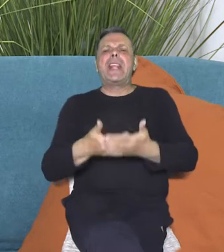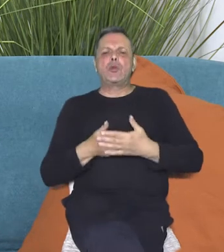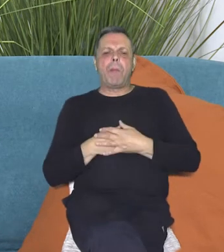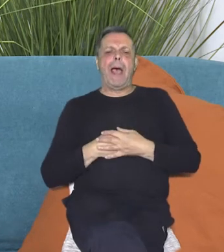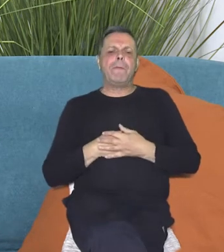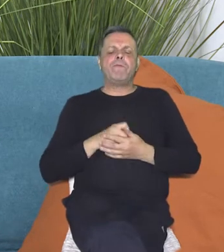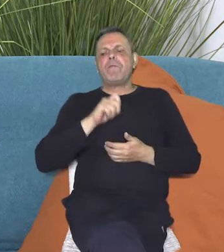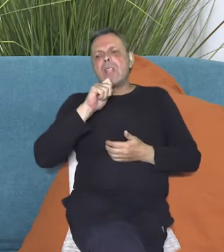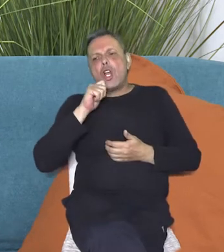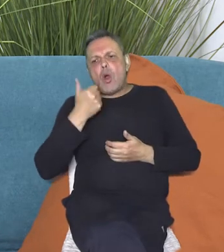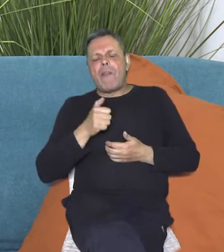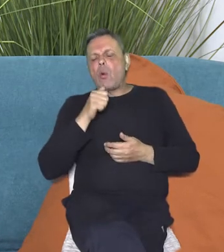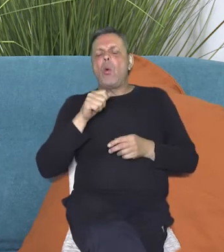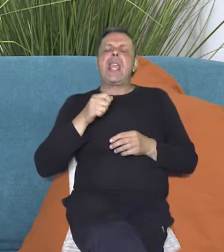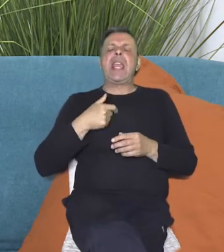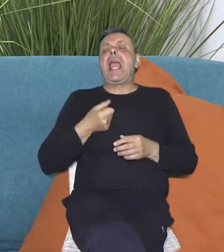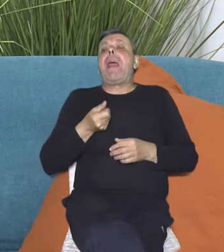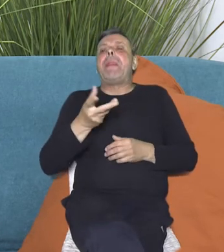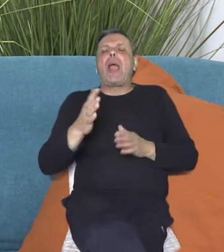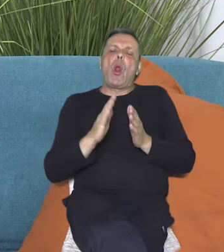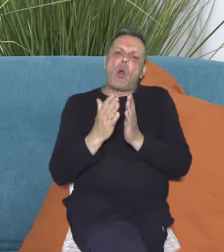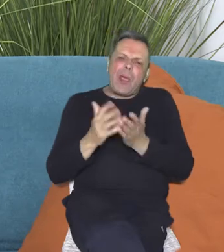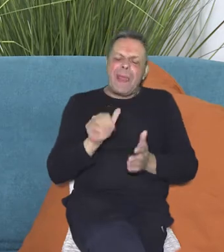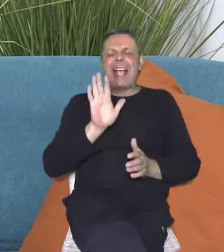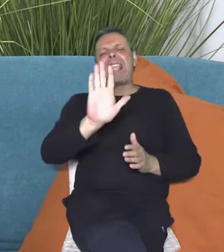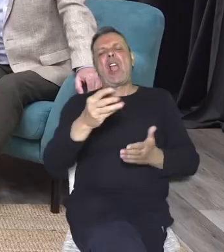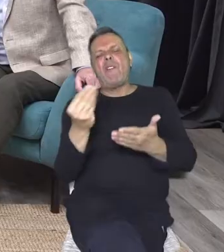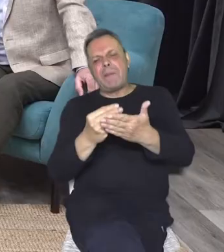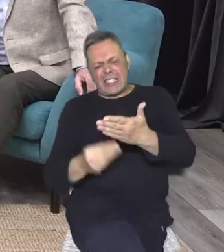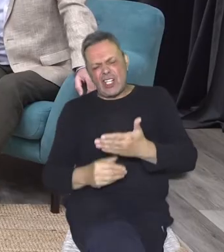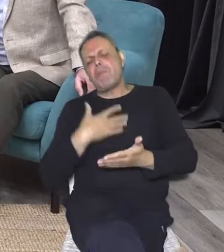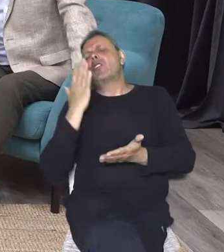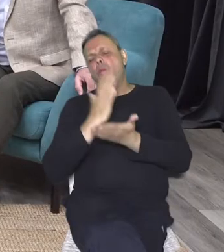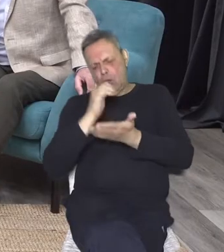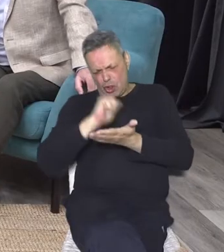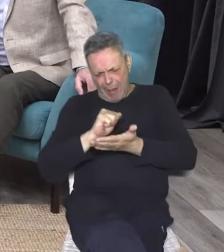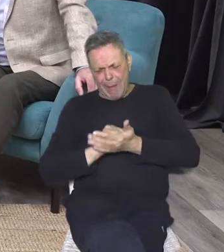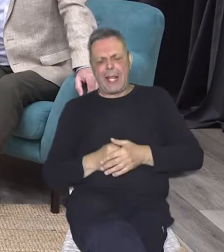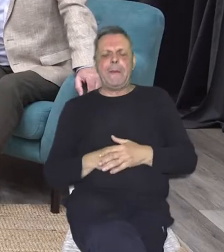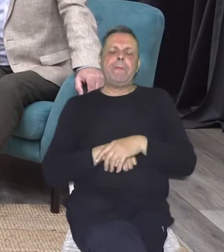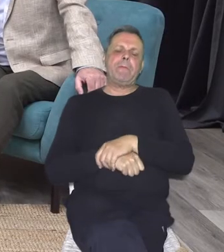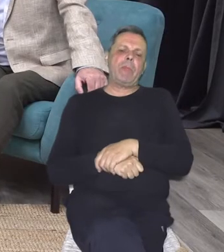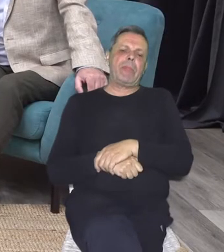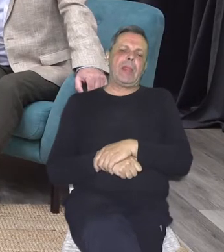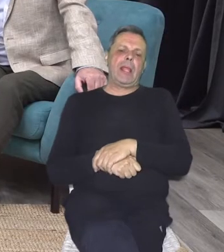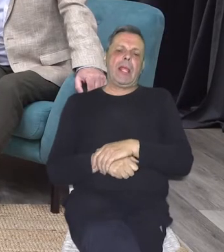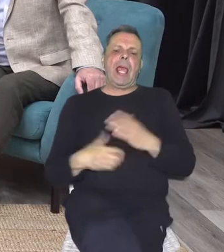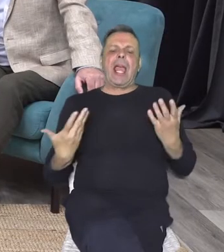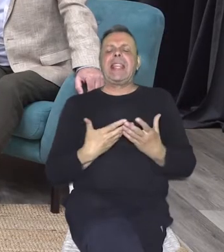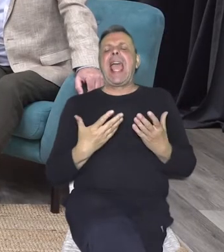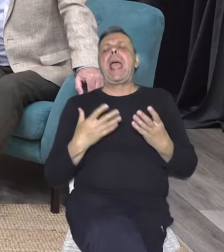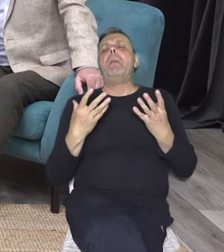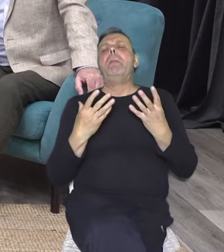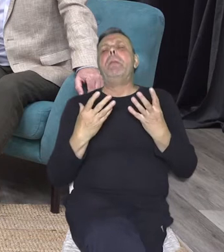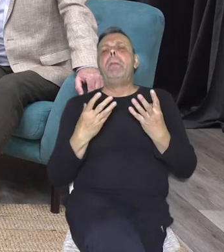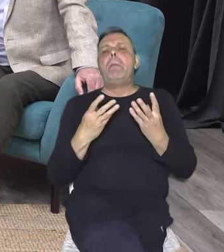pristupa čovjeku i nekoliko knjiga su njegovih crteža objavljene, odnosno karikature, onaj Svijet bez sjena, gdje je u stvari jako